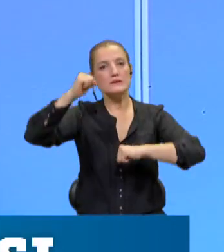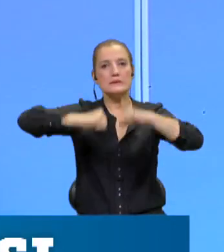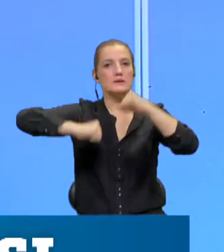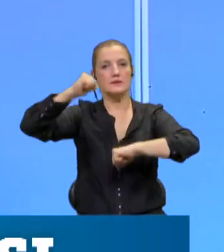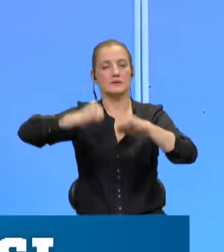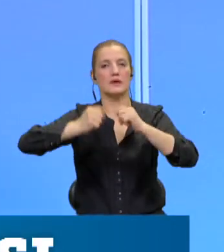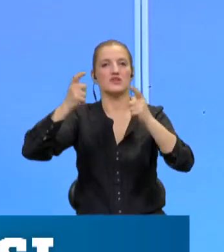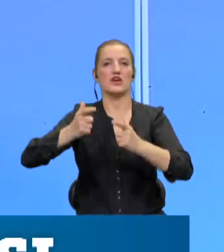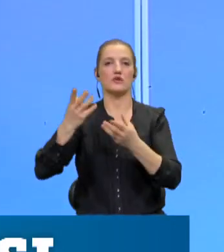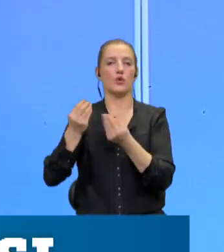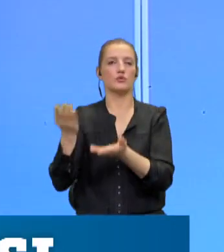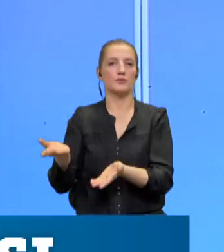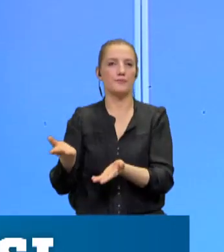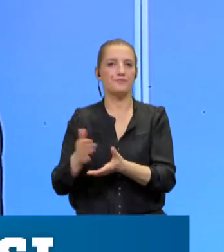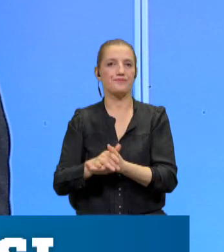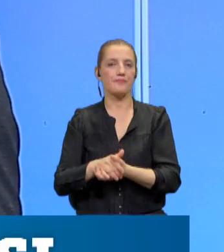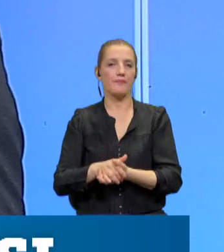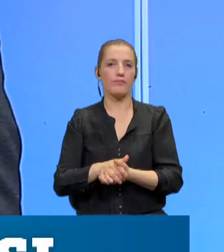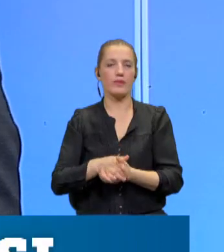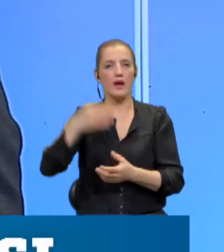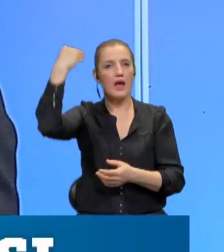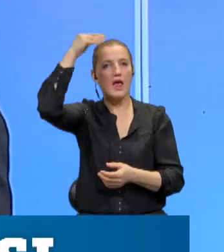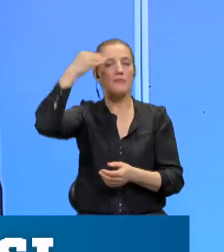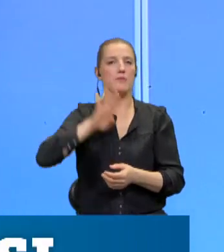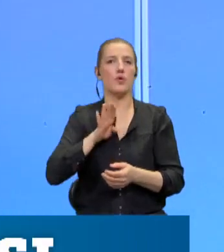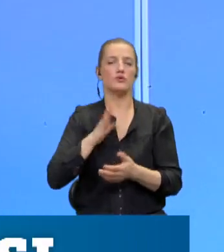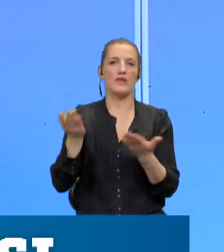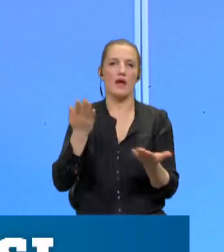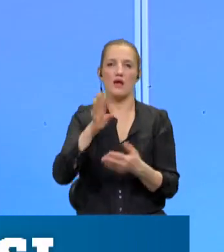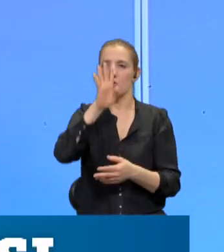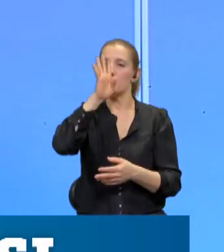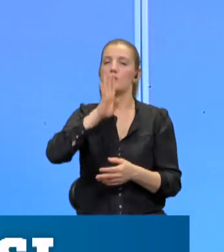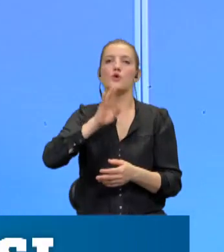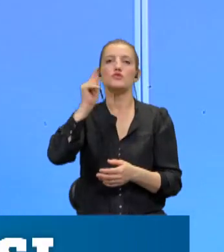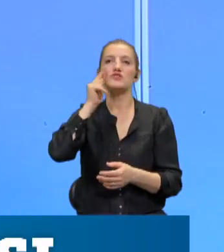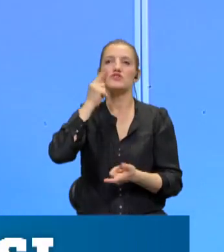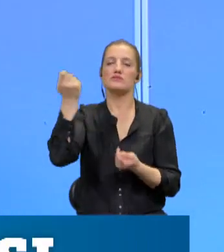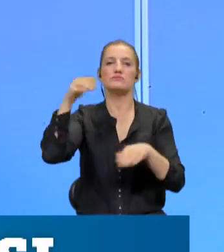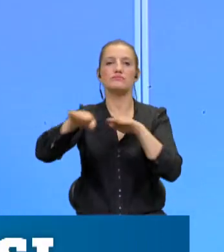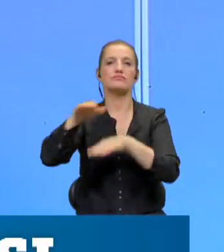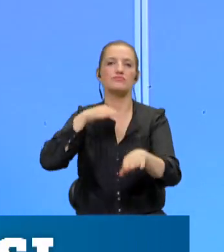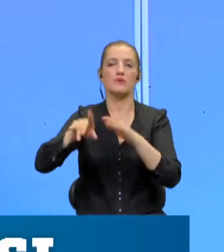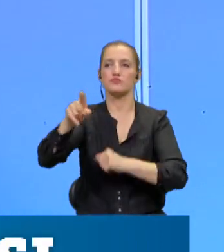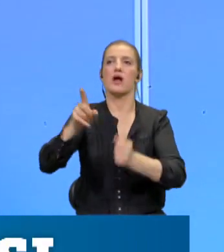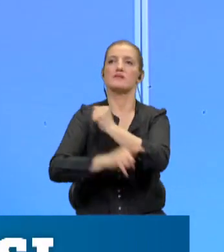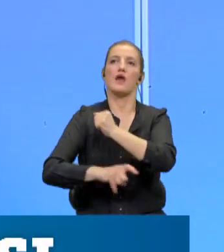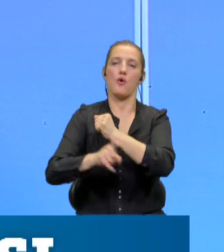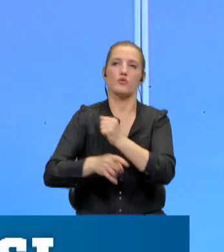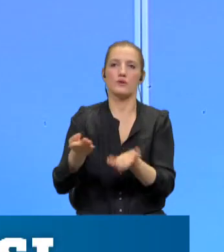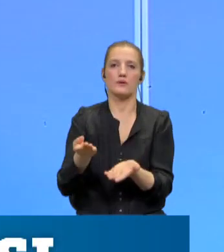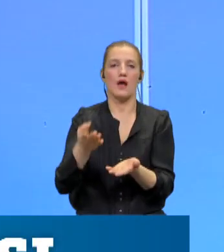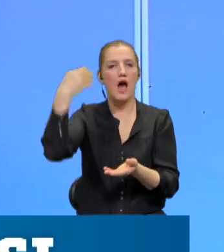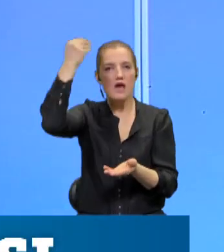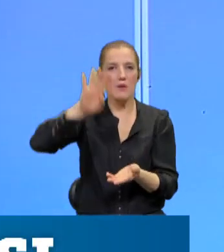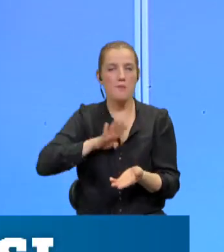rahat şehrine dönüştüğü yani İmamoğlu neymiş hemen 400 küsür kişi işe almış bunlar terörist saklaya